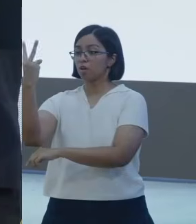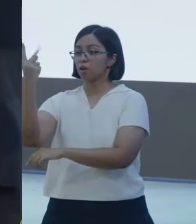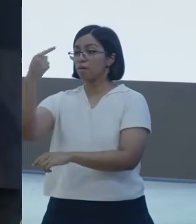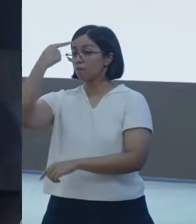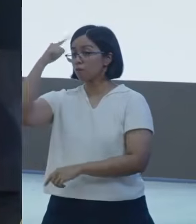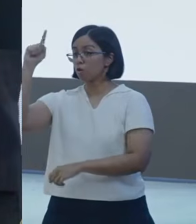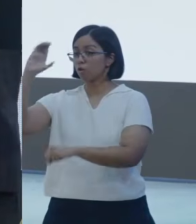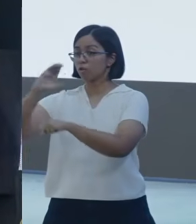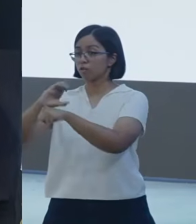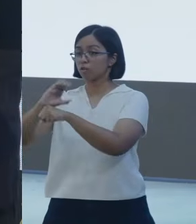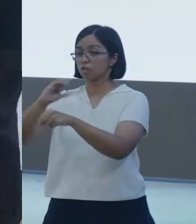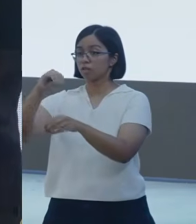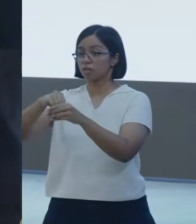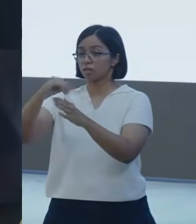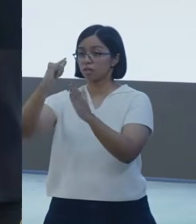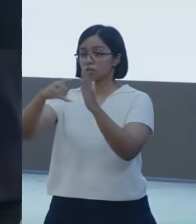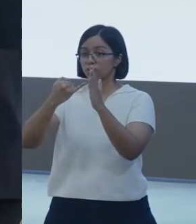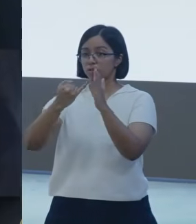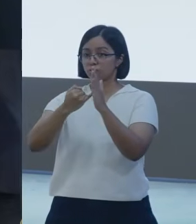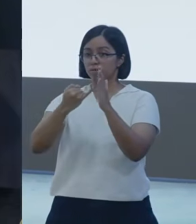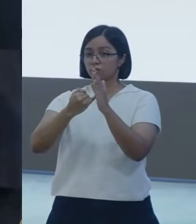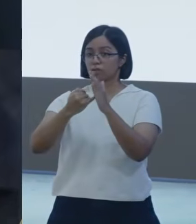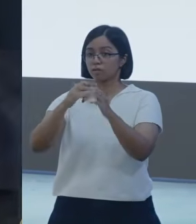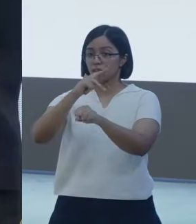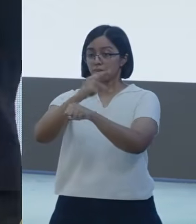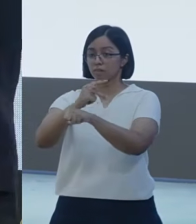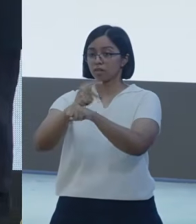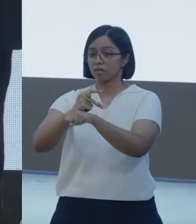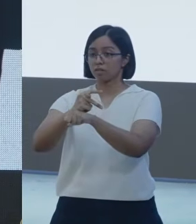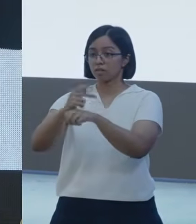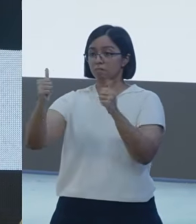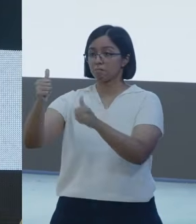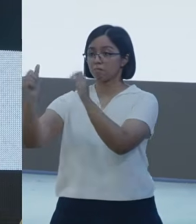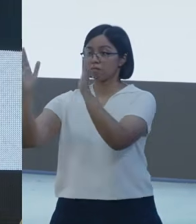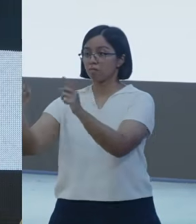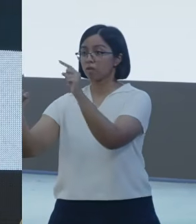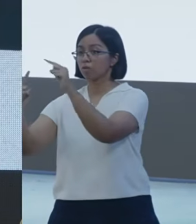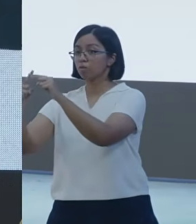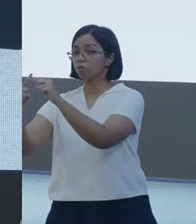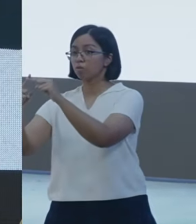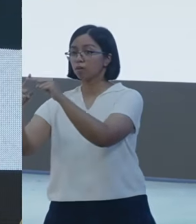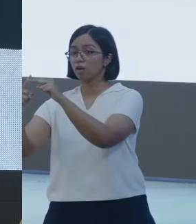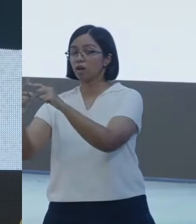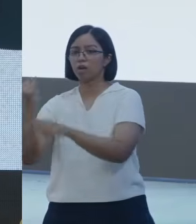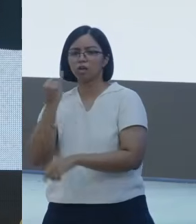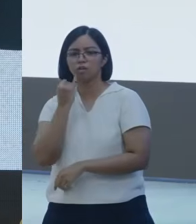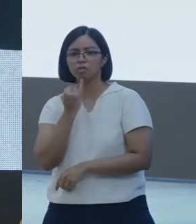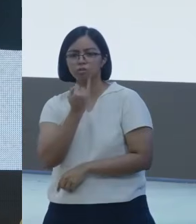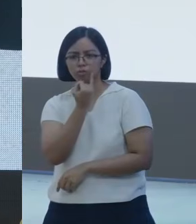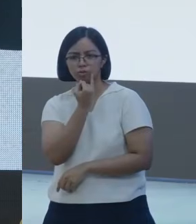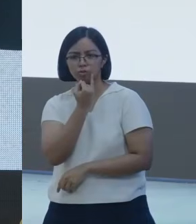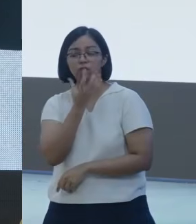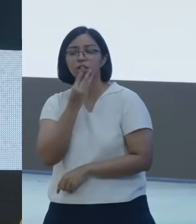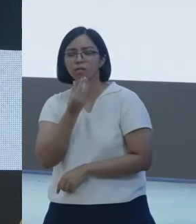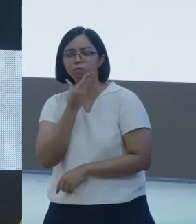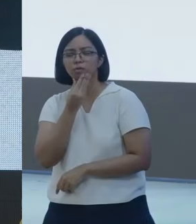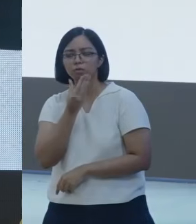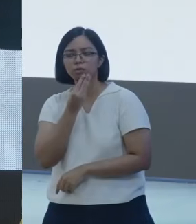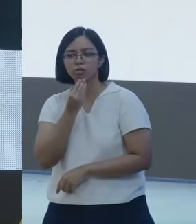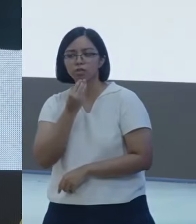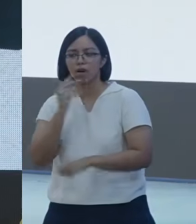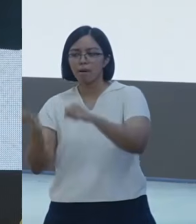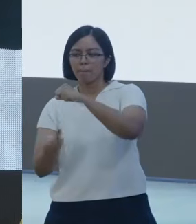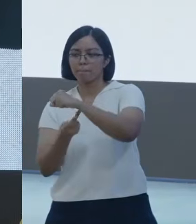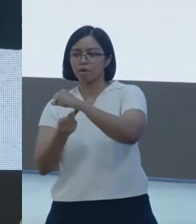Si Peter was the apostle to the Jews. Si Paul ay apostle to the